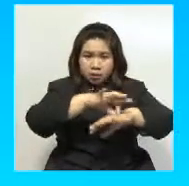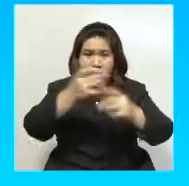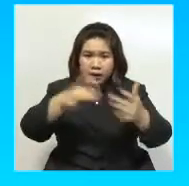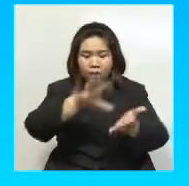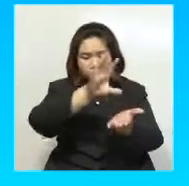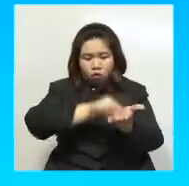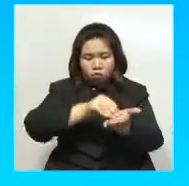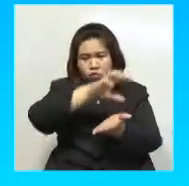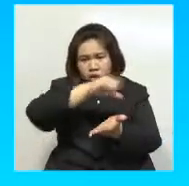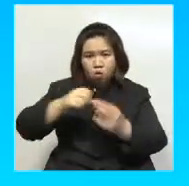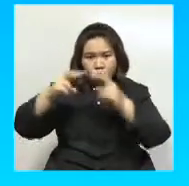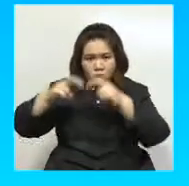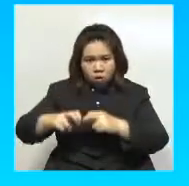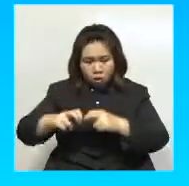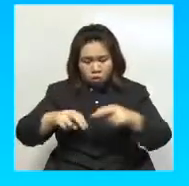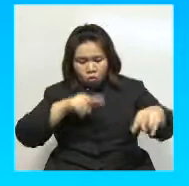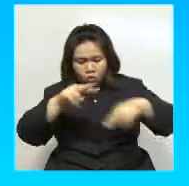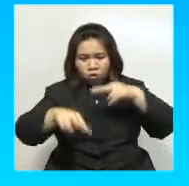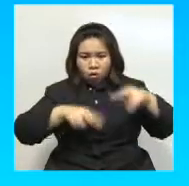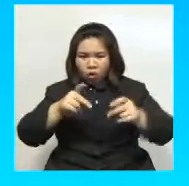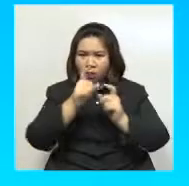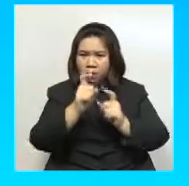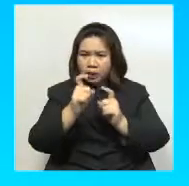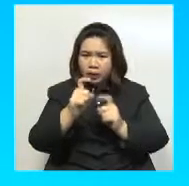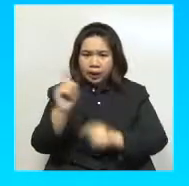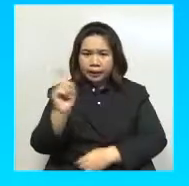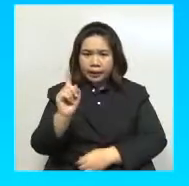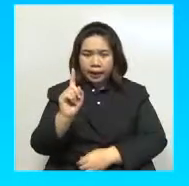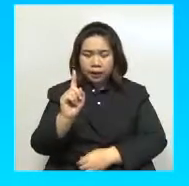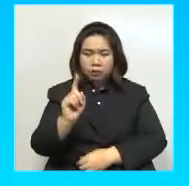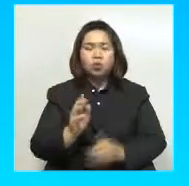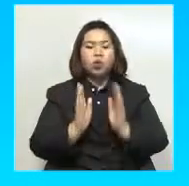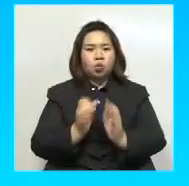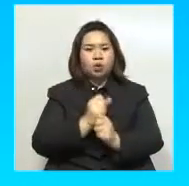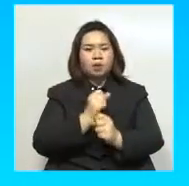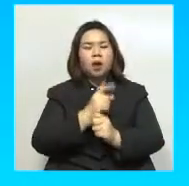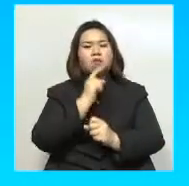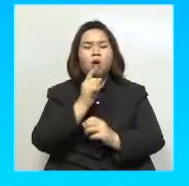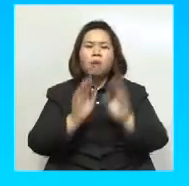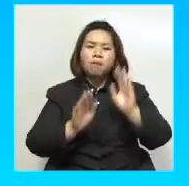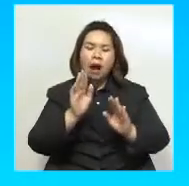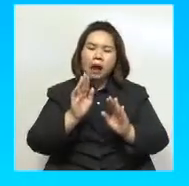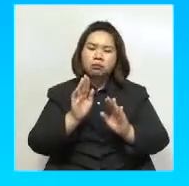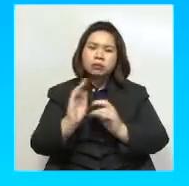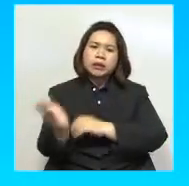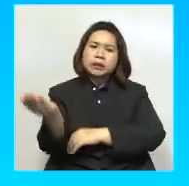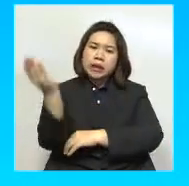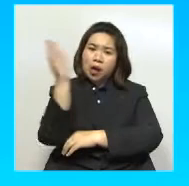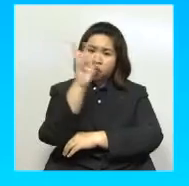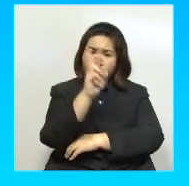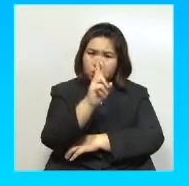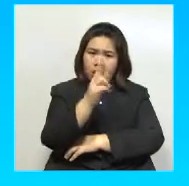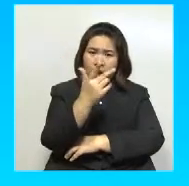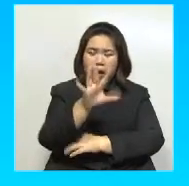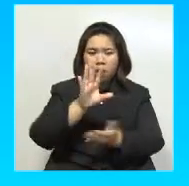างละเอียดเพื่อที่จะตรวจสอบความเสี่ยงของเจดีย์โดยเจ้าหน้าที่คาดการว่าน่าจะใช้เวลาประมาณครึ่งวันก่อนที่จะส่งข้อมูล